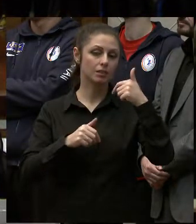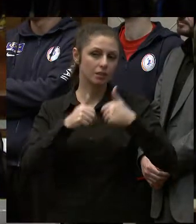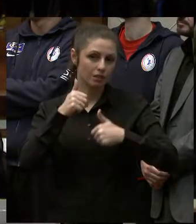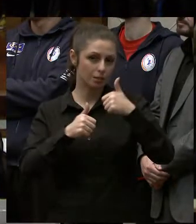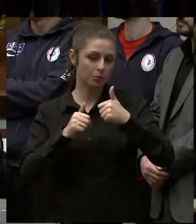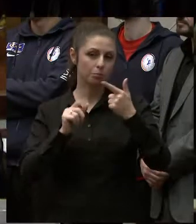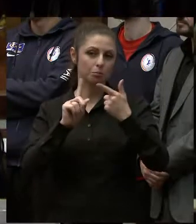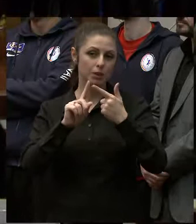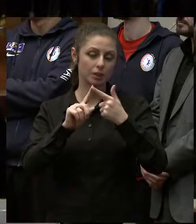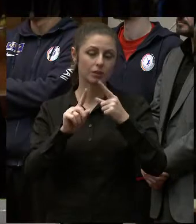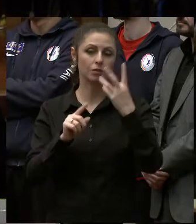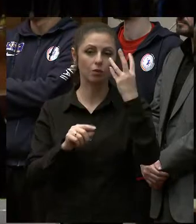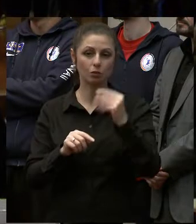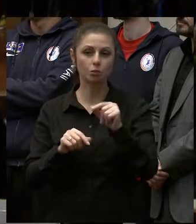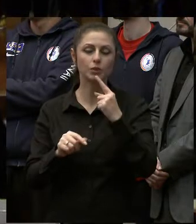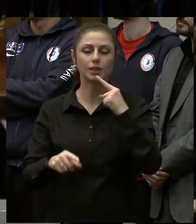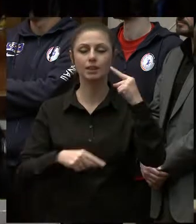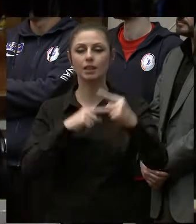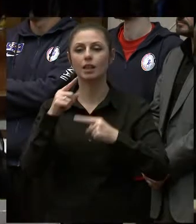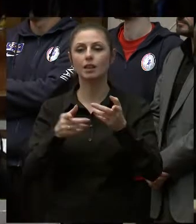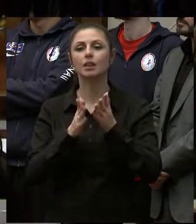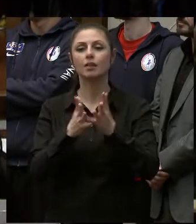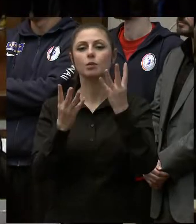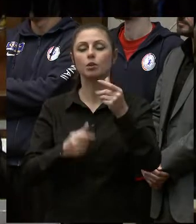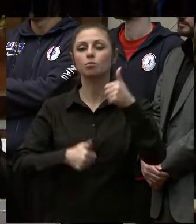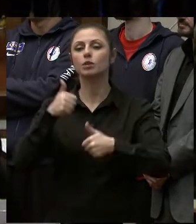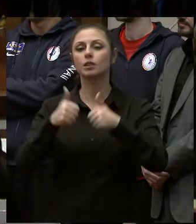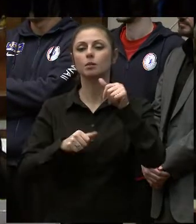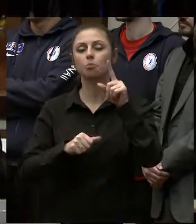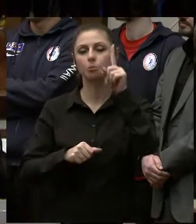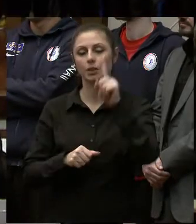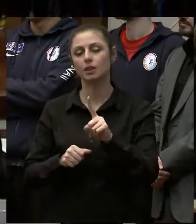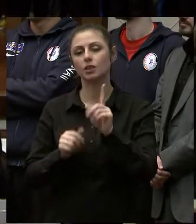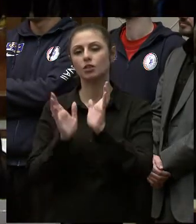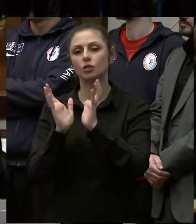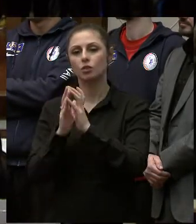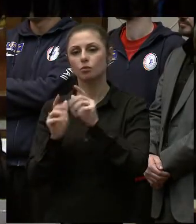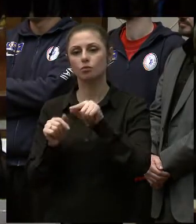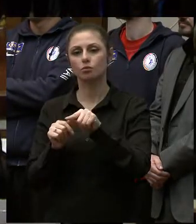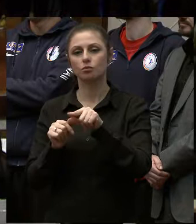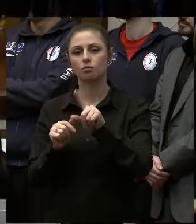ikinci ligin bu sene devam eden müsabakalarının birinci yarısını